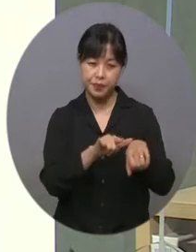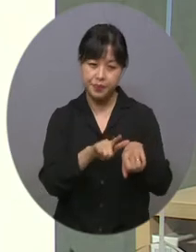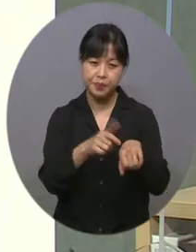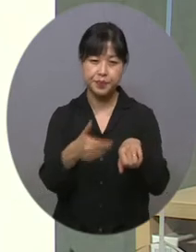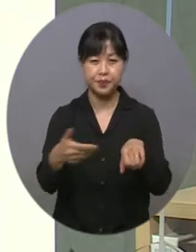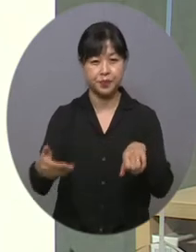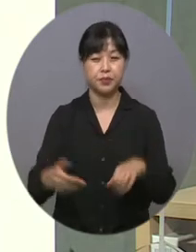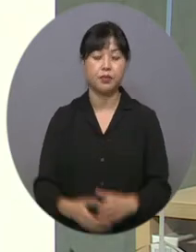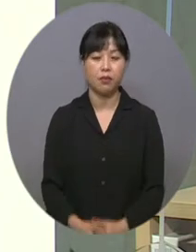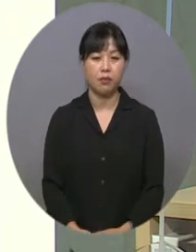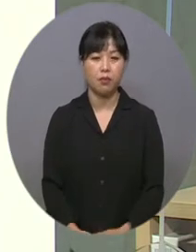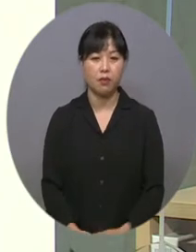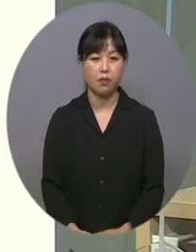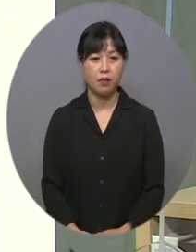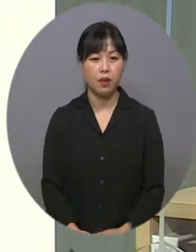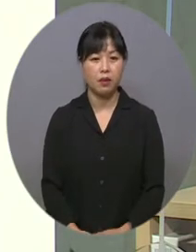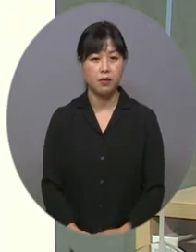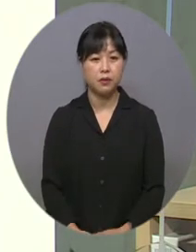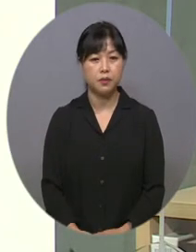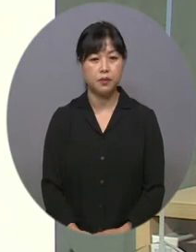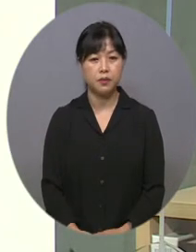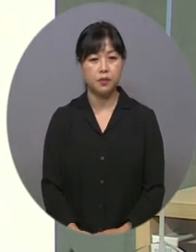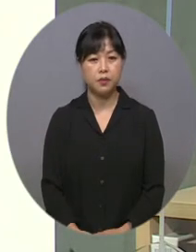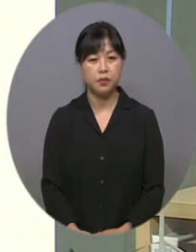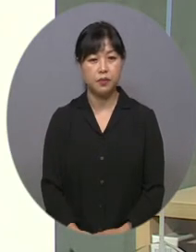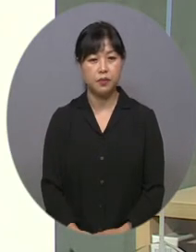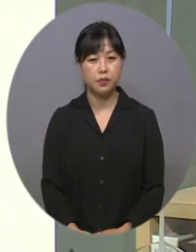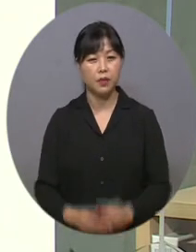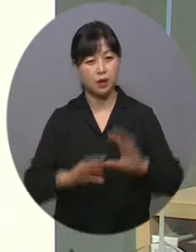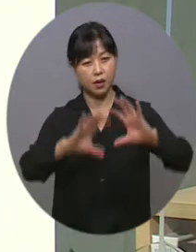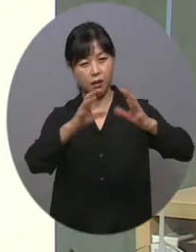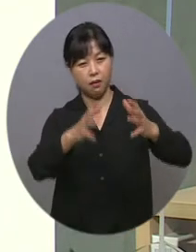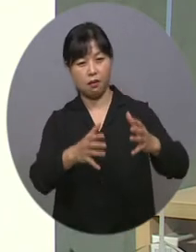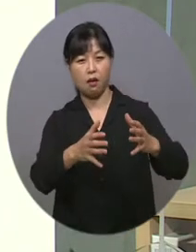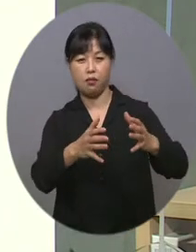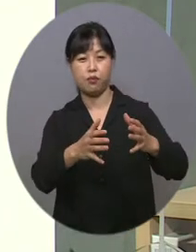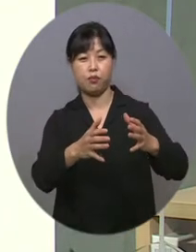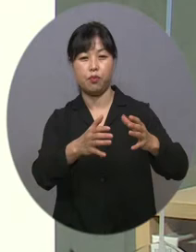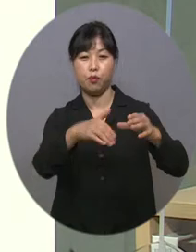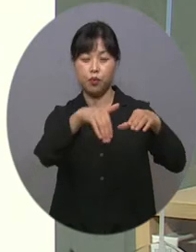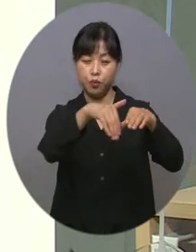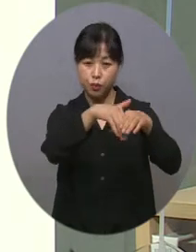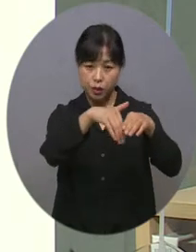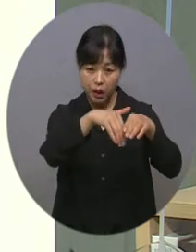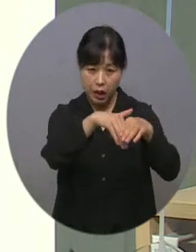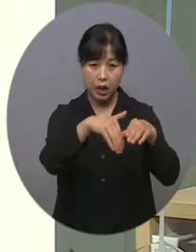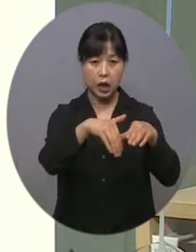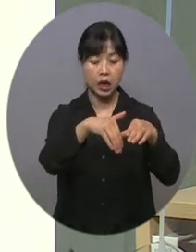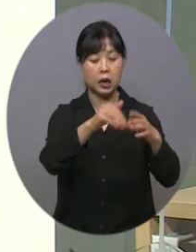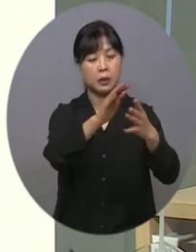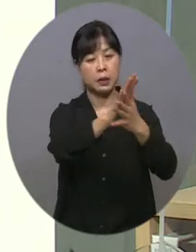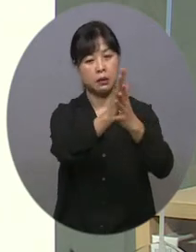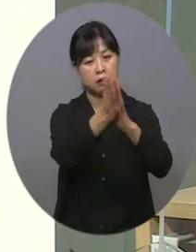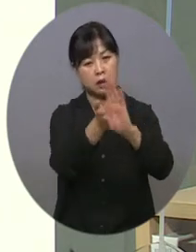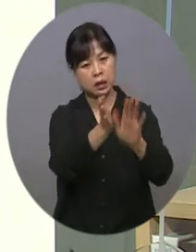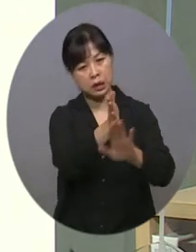세월이 흘렀습니다. 그러다 보니까 세계 문화가 엉뚱한 방향으로 많이 변하고